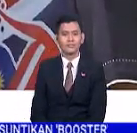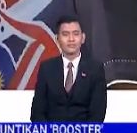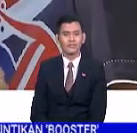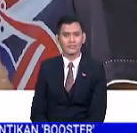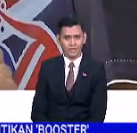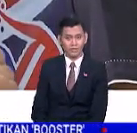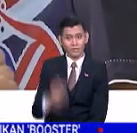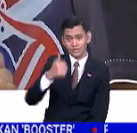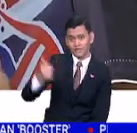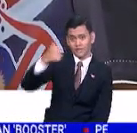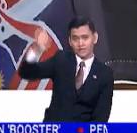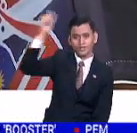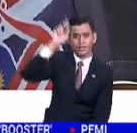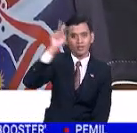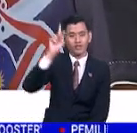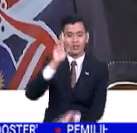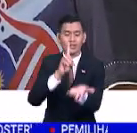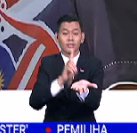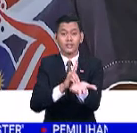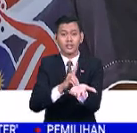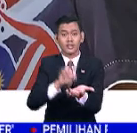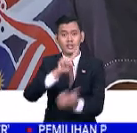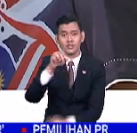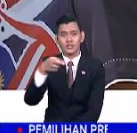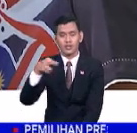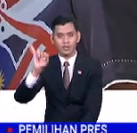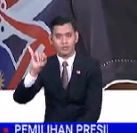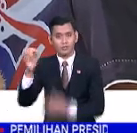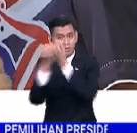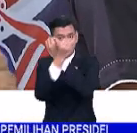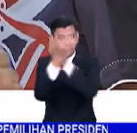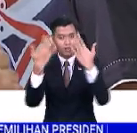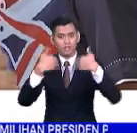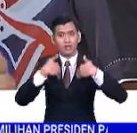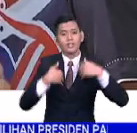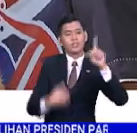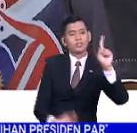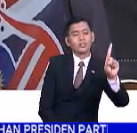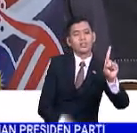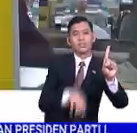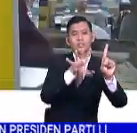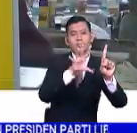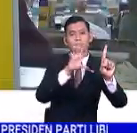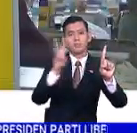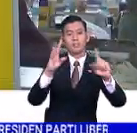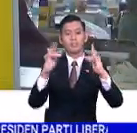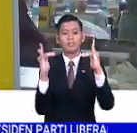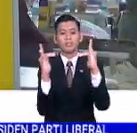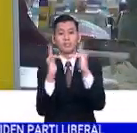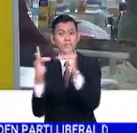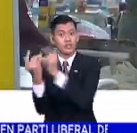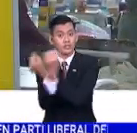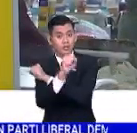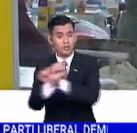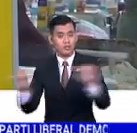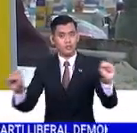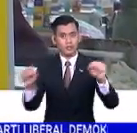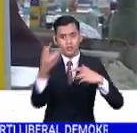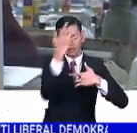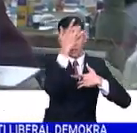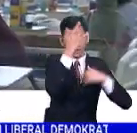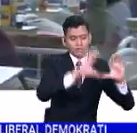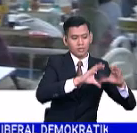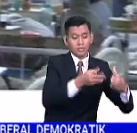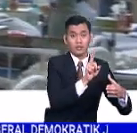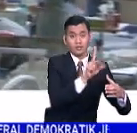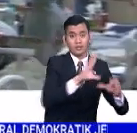Pengarah PKRC Kelantan Dr. Muhammad Zuhairi Muhammad Zubir berkata sebanyak 156 buah katil bagi pesakit kategori 1 dan